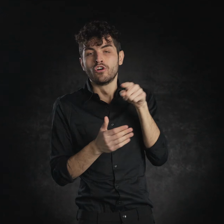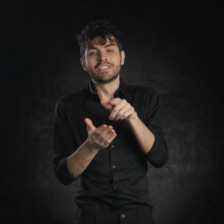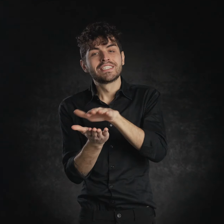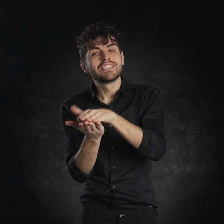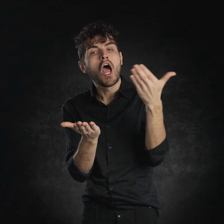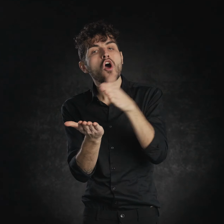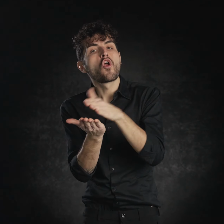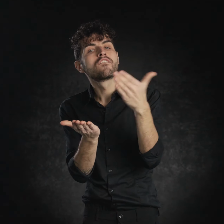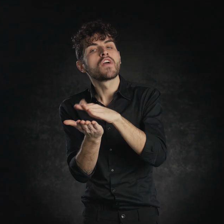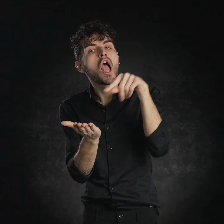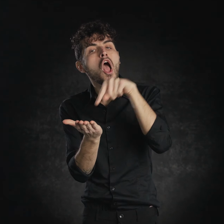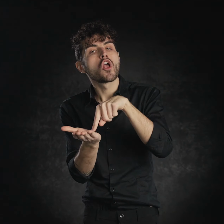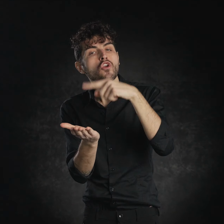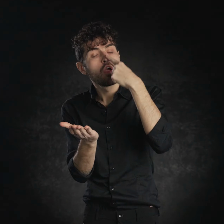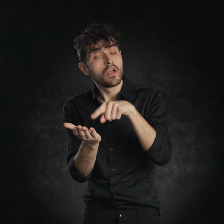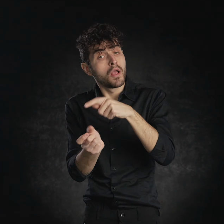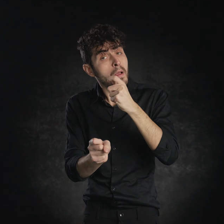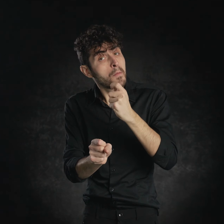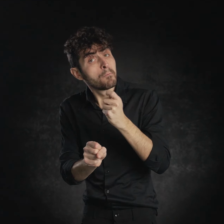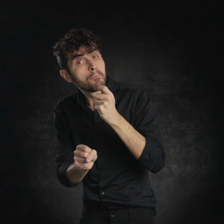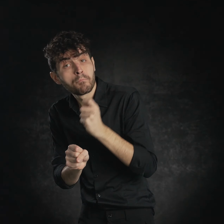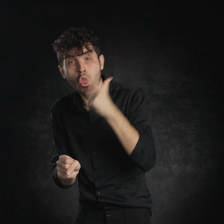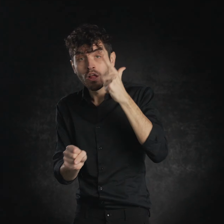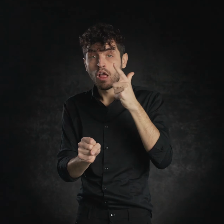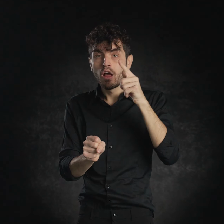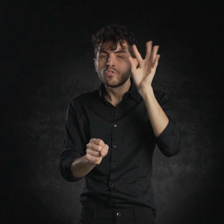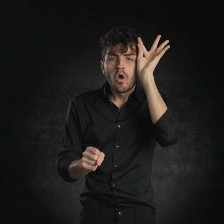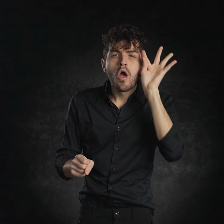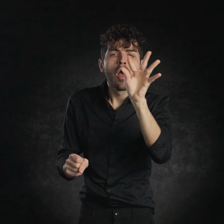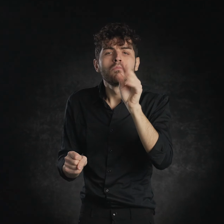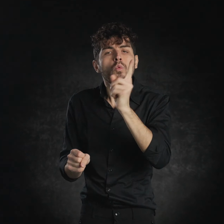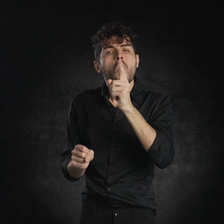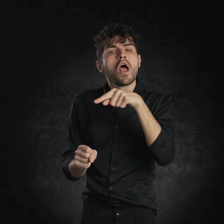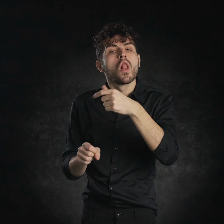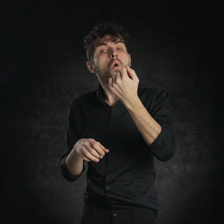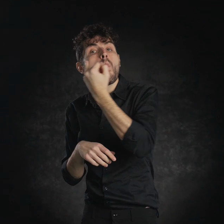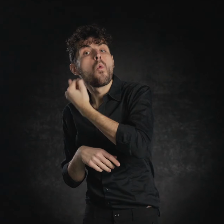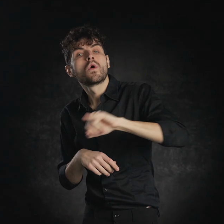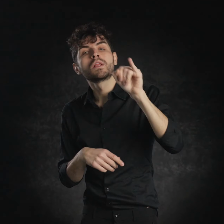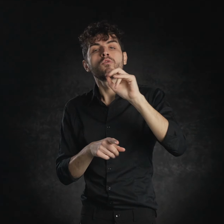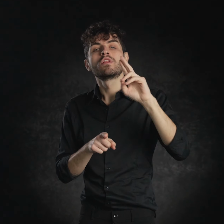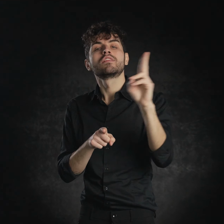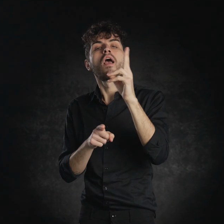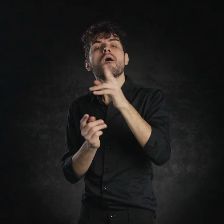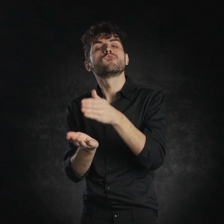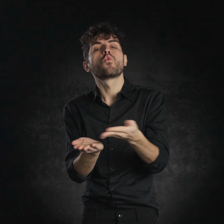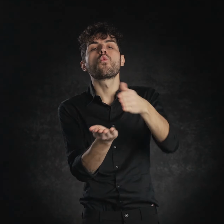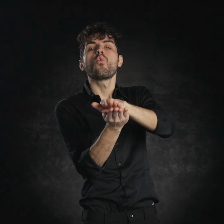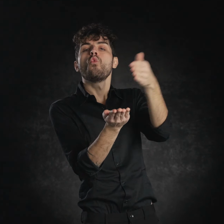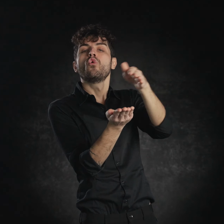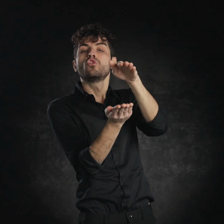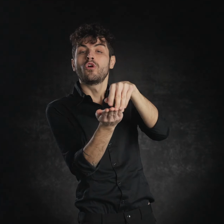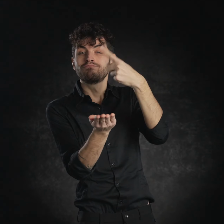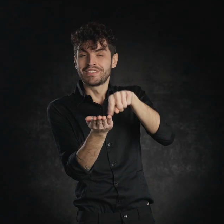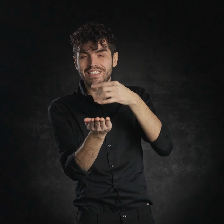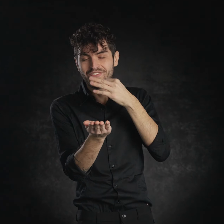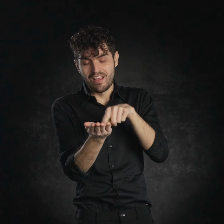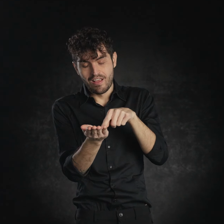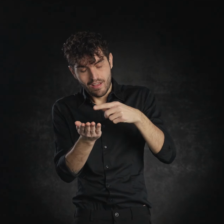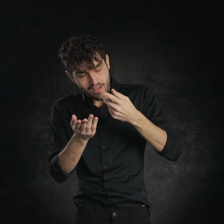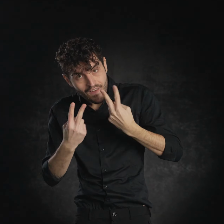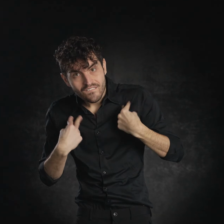sarcofago a cassa che però ha delle iscrizioni importanti che sono sempre finalizzate al fatto che il defunto